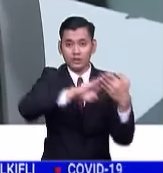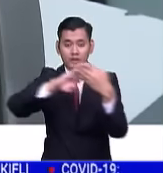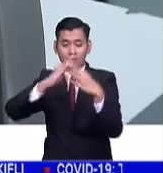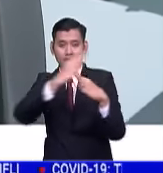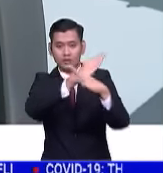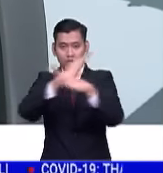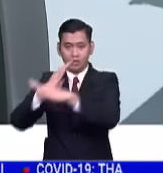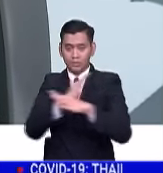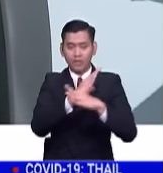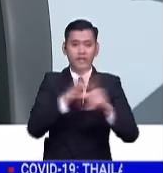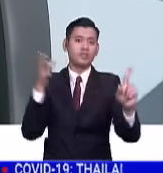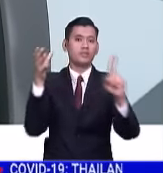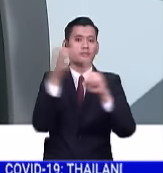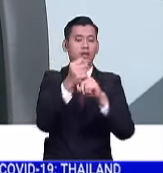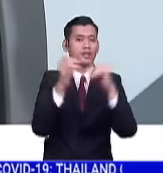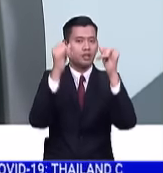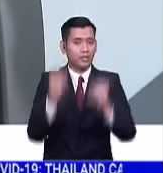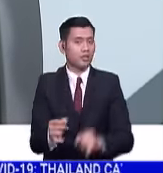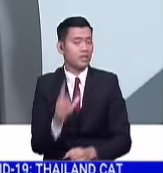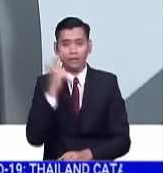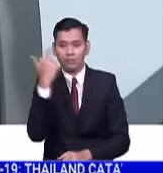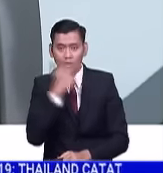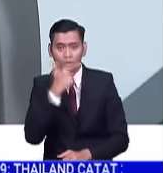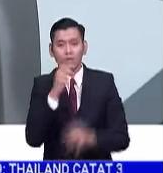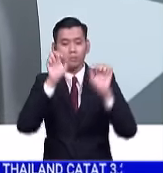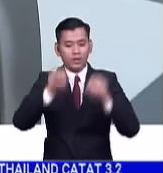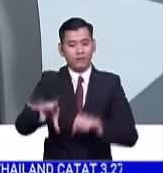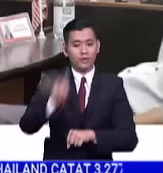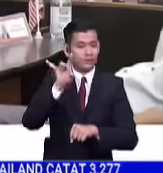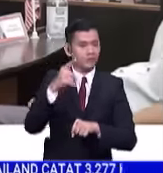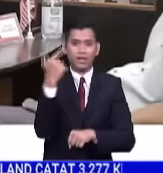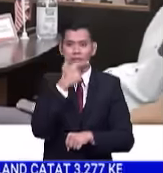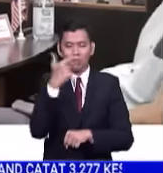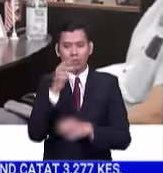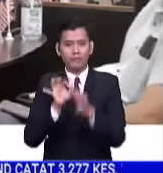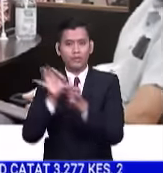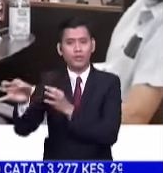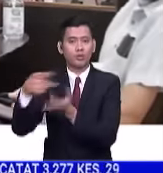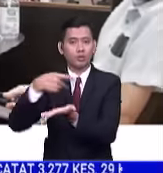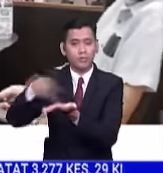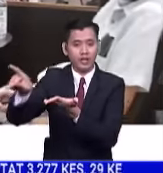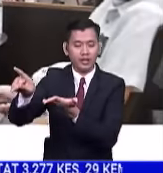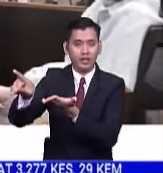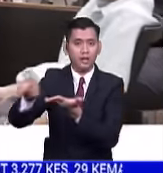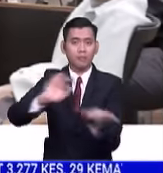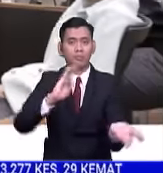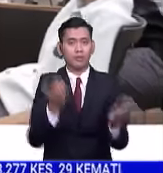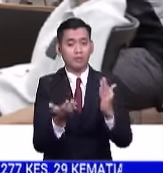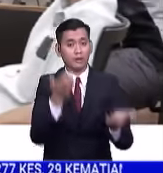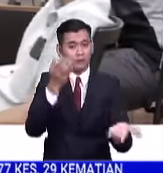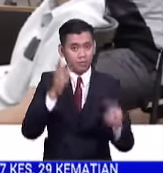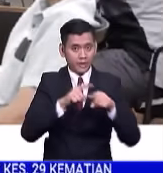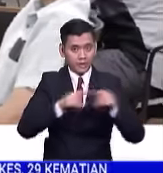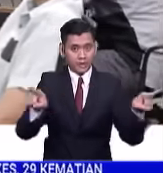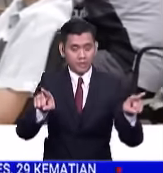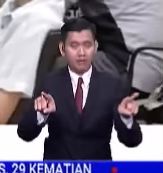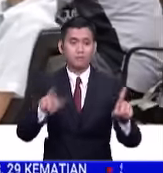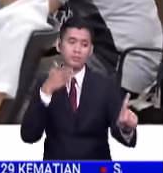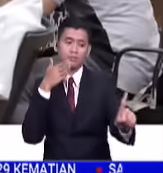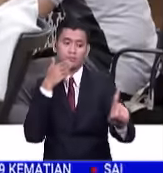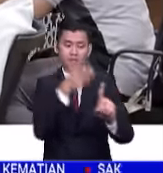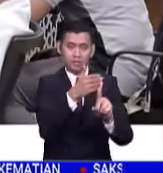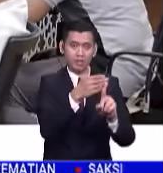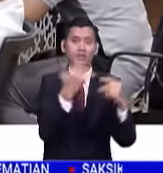atau perniagaan yang tidak memerlukan boleh diberi pilihan untuk menolak moratorium berkenaan berbanding kaedah moratorium bersasar ketika